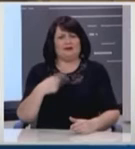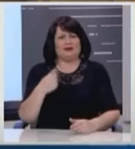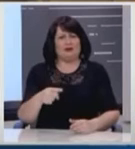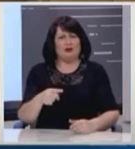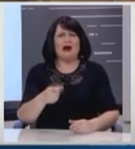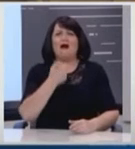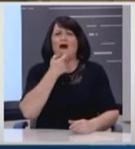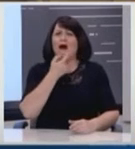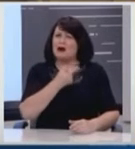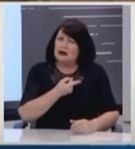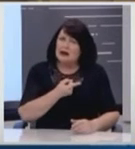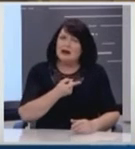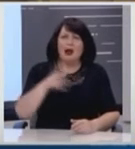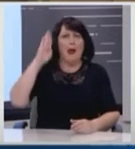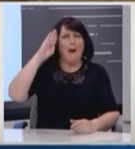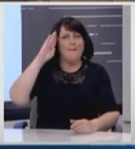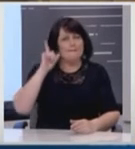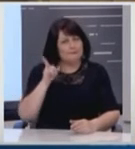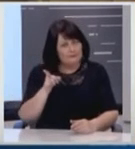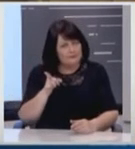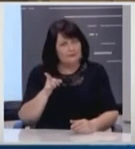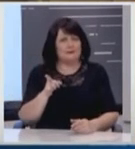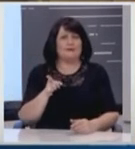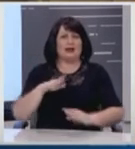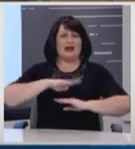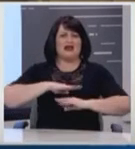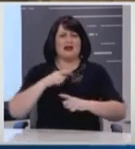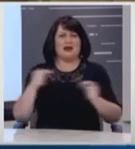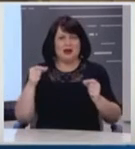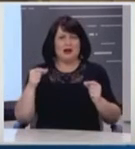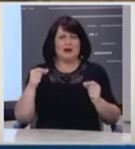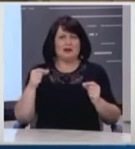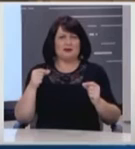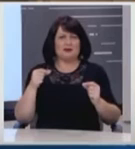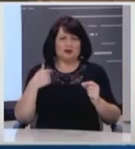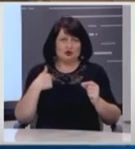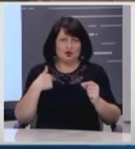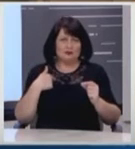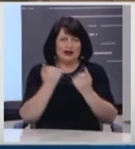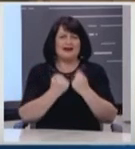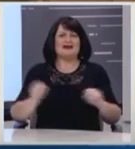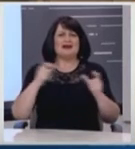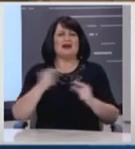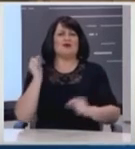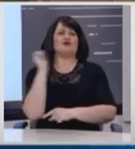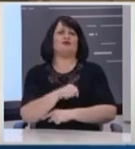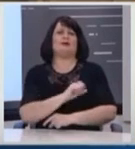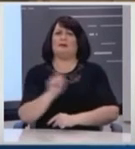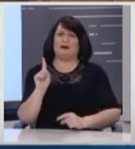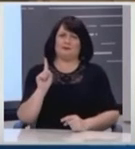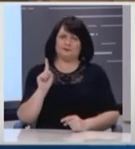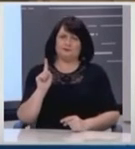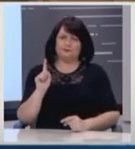της Βρετανίας, των Ηνωμένων Πολιτειών της Αμερικής, του ΝΑΤΟ, σε βάρος της ανεξαρτησίας της Κύπρου,